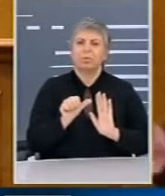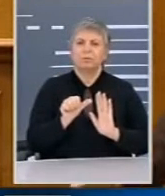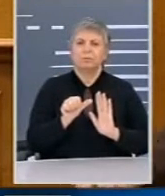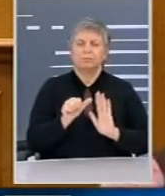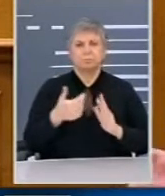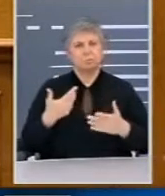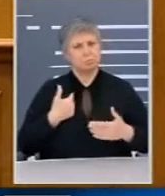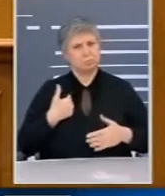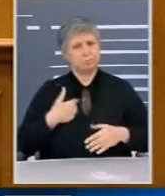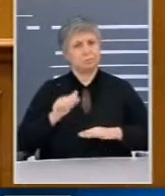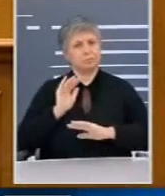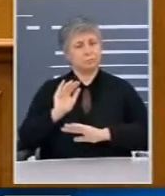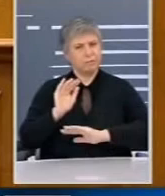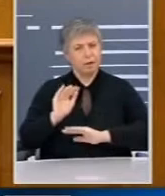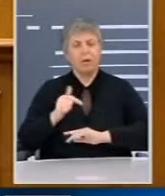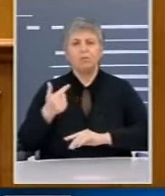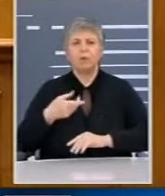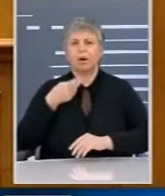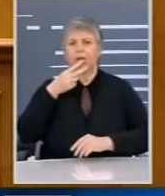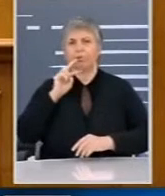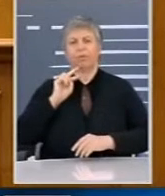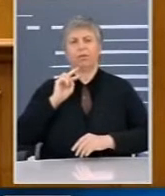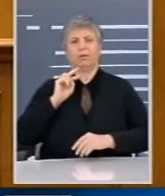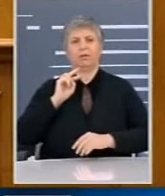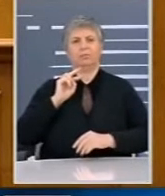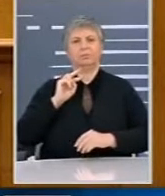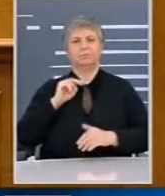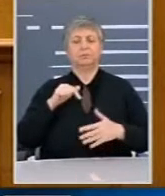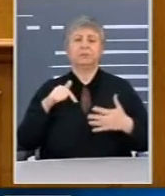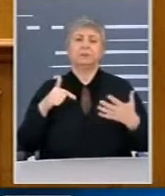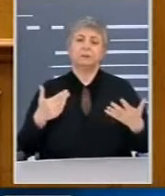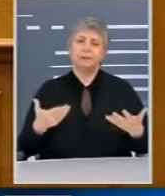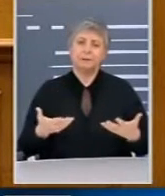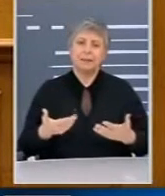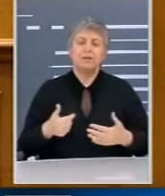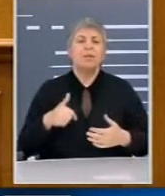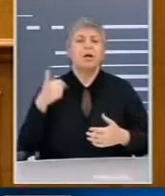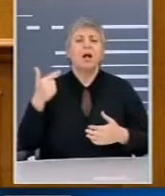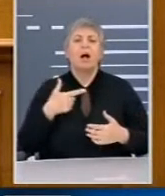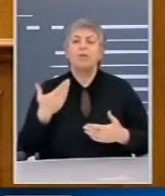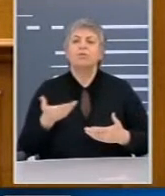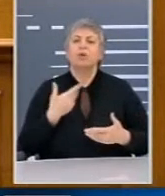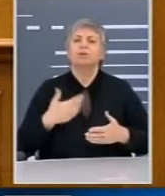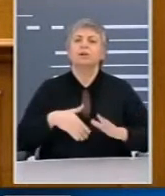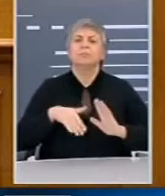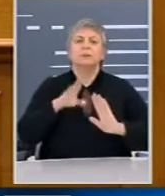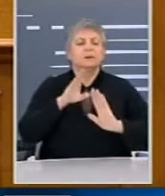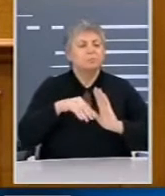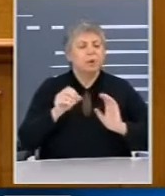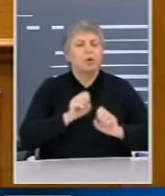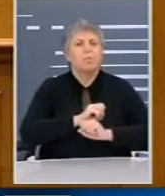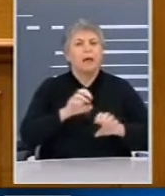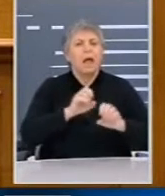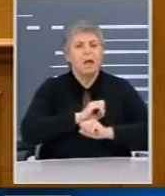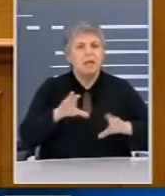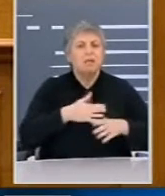Η απάντηση ήταν προφανώς προσχηματική. Δεν είχαν καλά συστήματα πληροφόρησης στην Αγροτική Τράπεζα και δεν